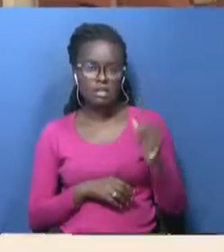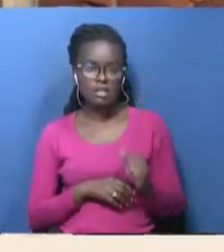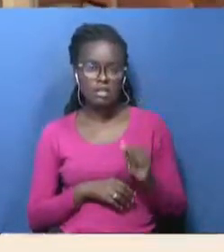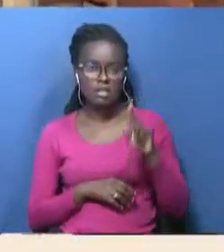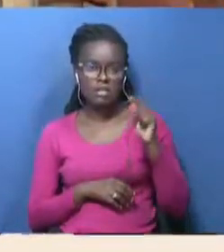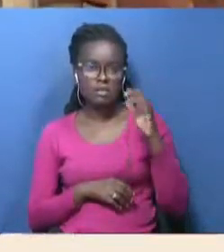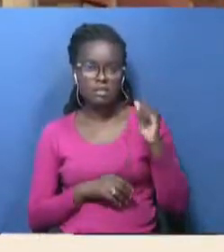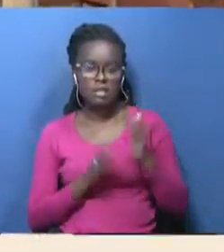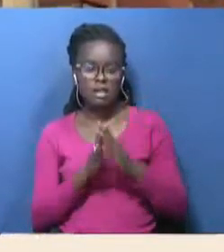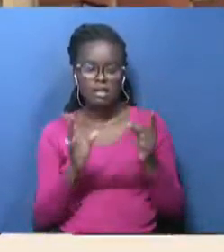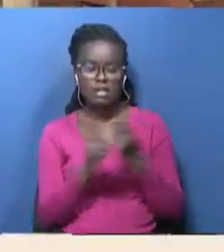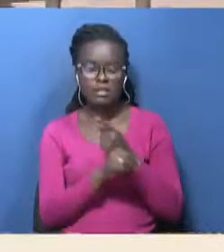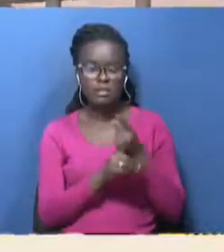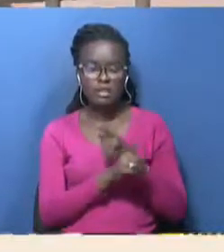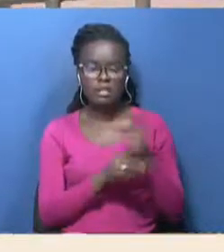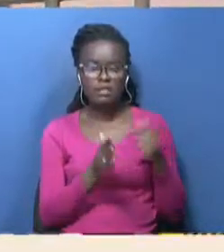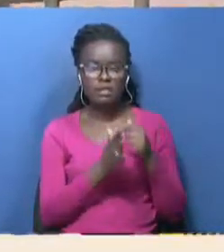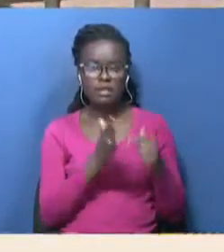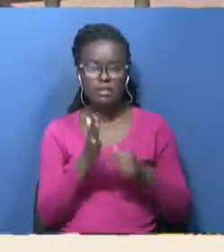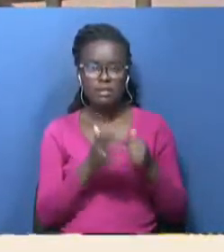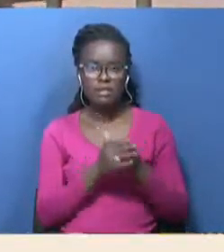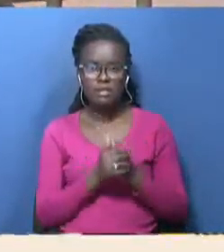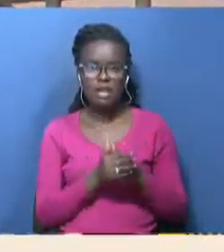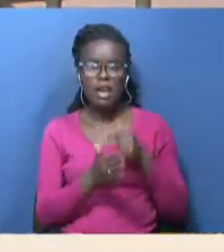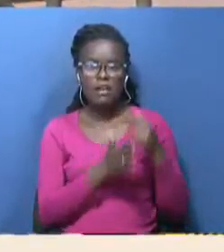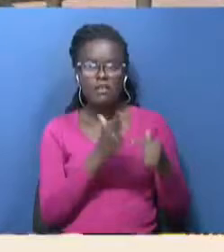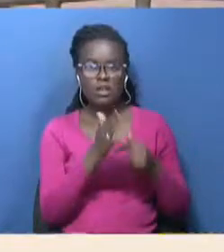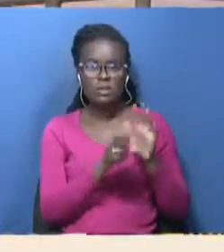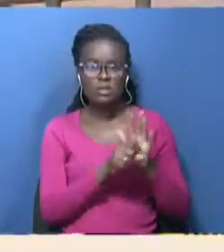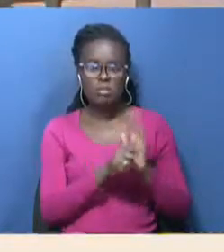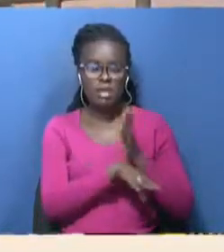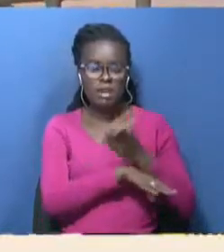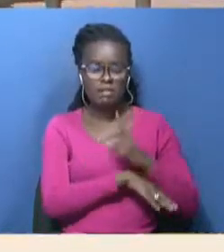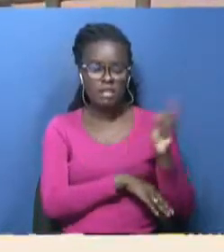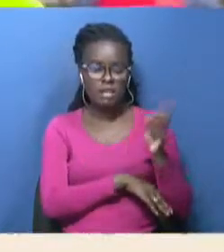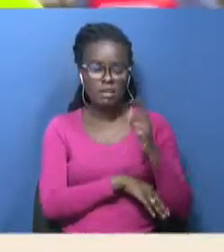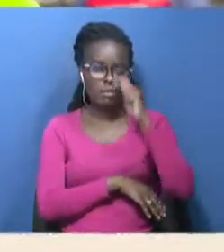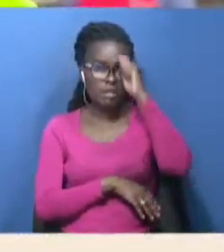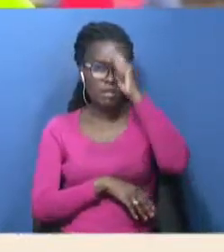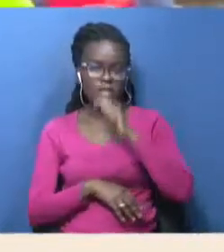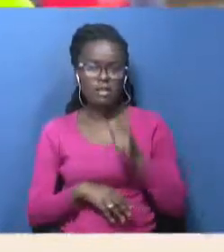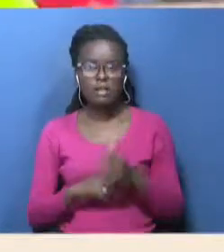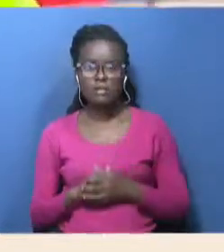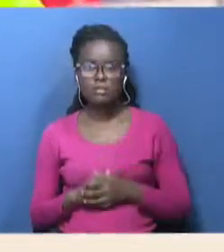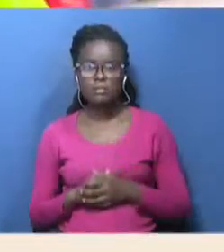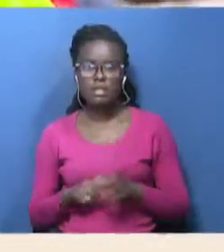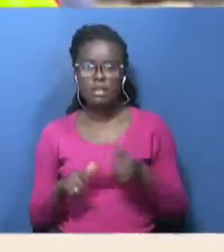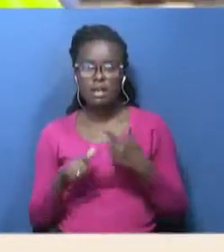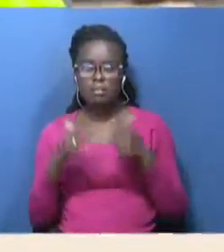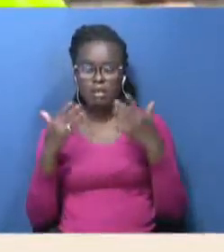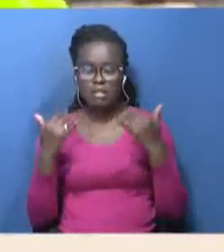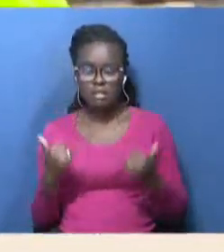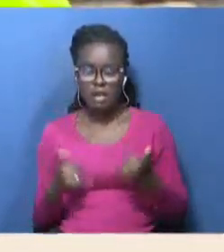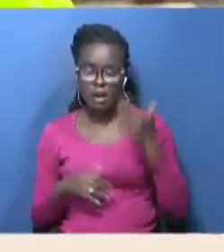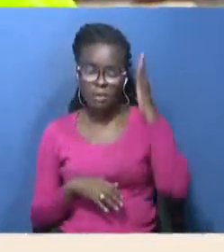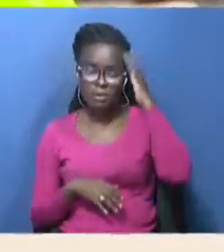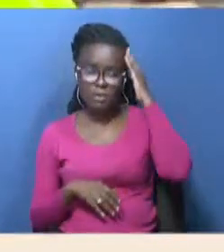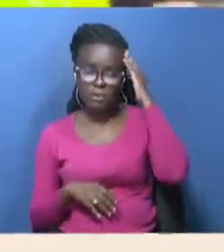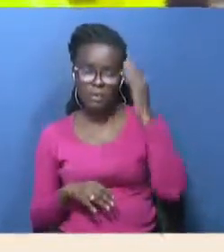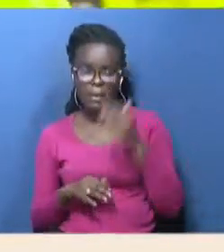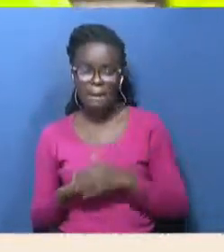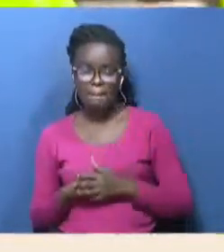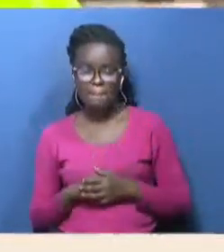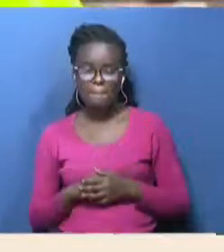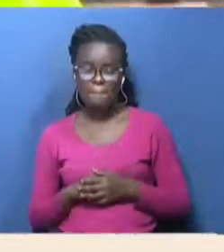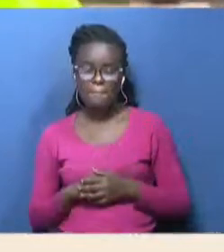UTI gatagati ga kambuni ingi nini. Iganda iria nyingi after Nairobi ciarĩ Thika, no riu ni muĩ